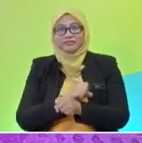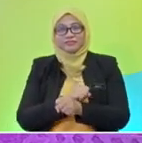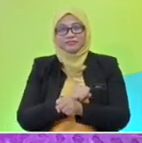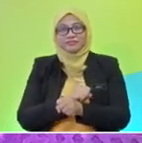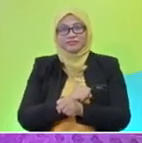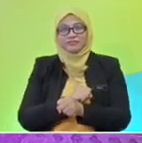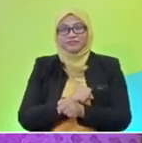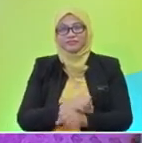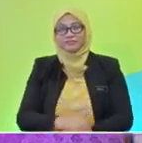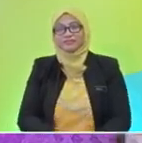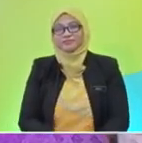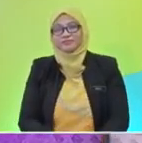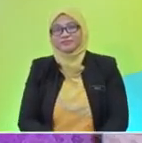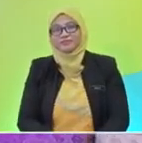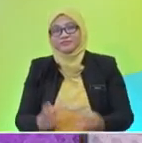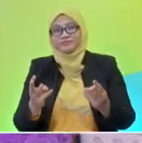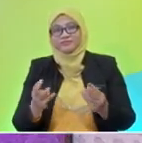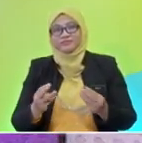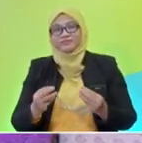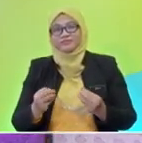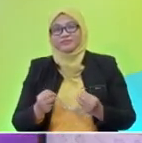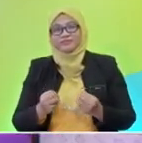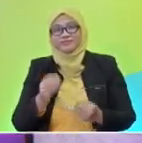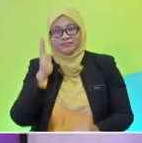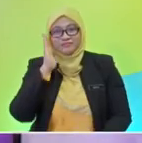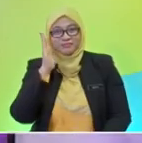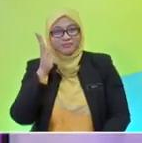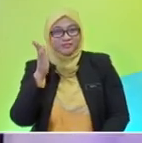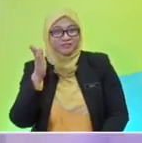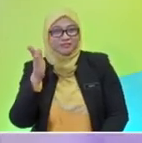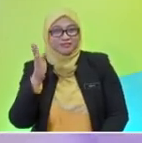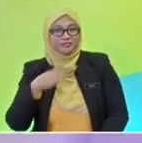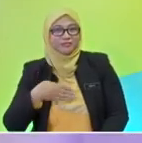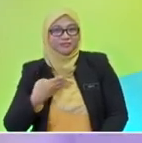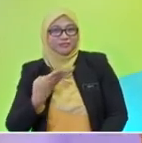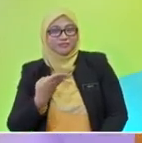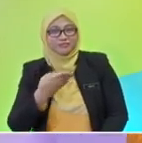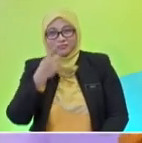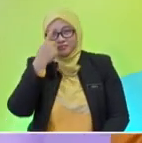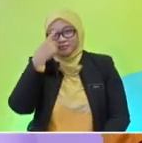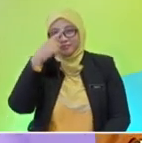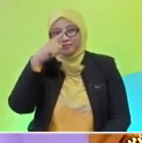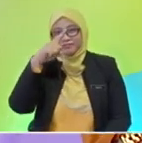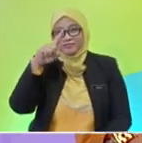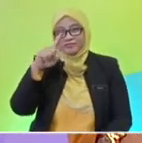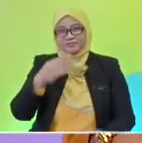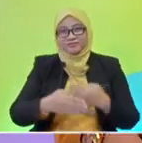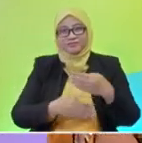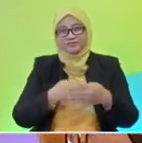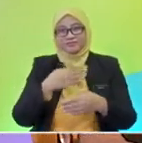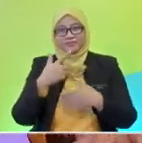ini tuah akan membela untuk kubalut luka